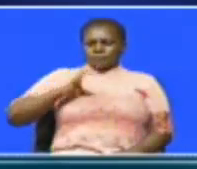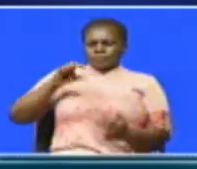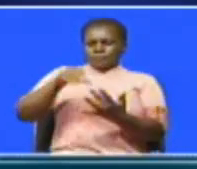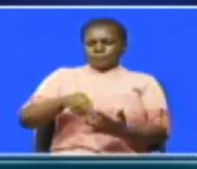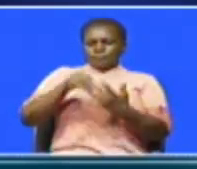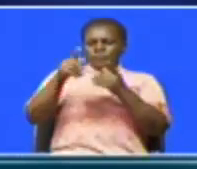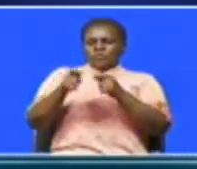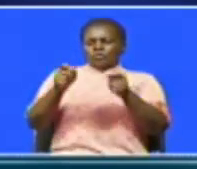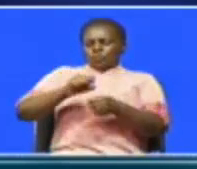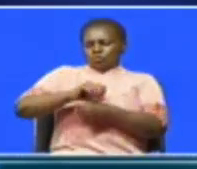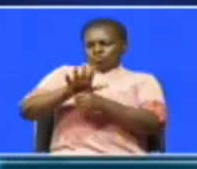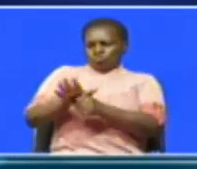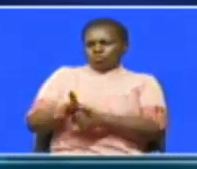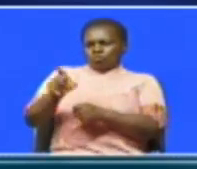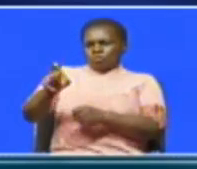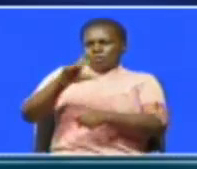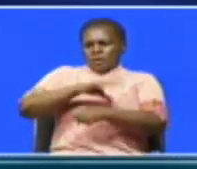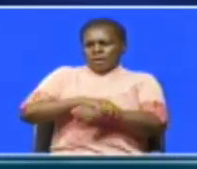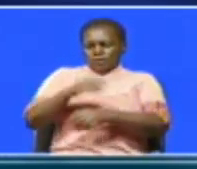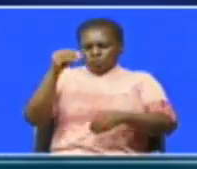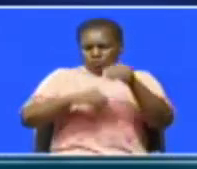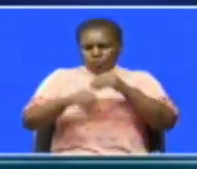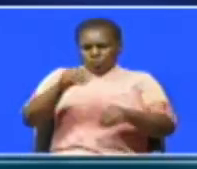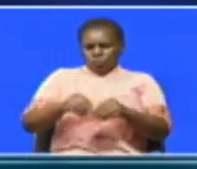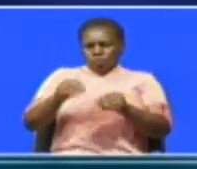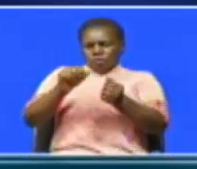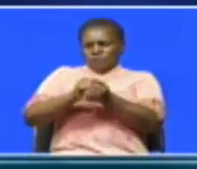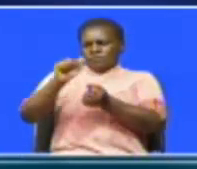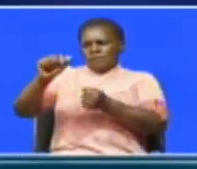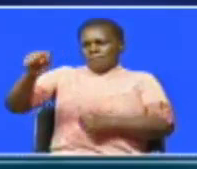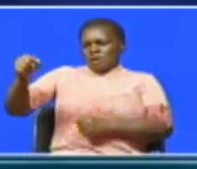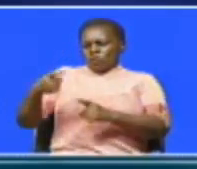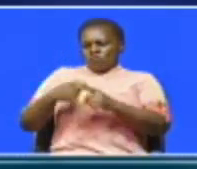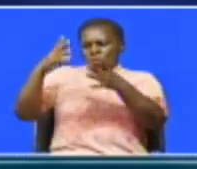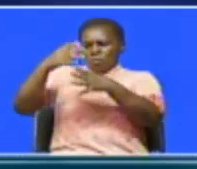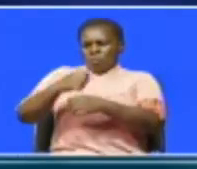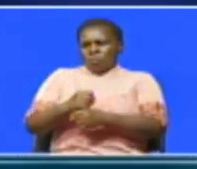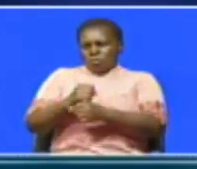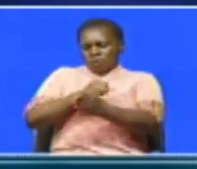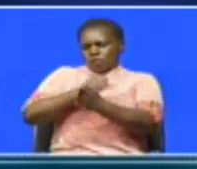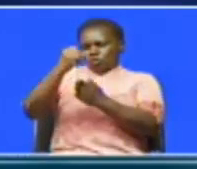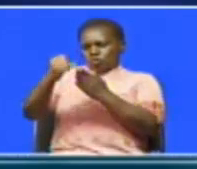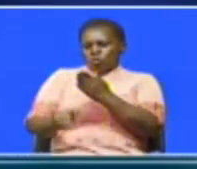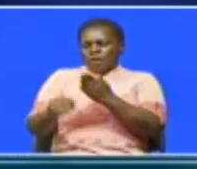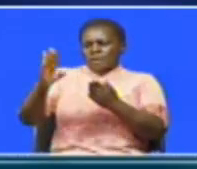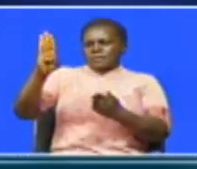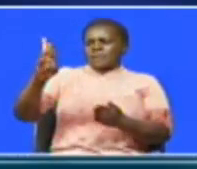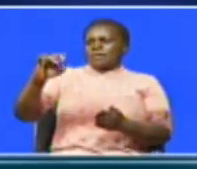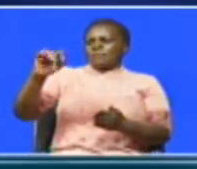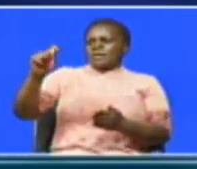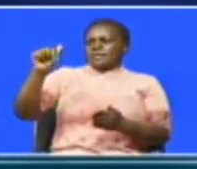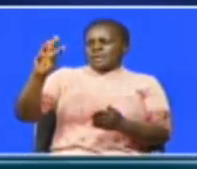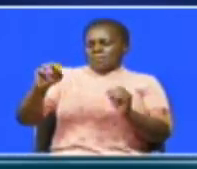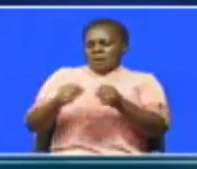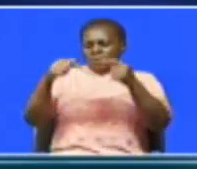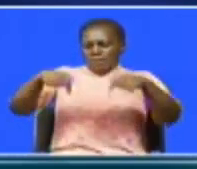Bili makali ya homa ya korona hii leo imepokea mchango wa shilingi milioni 15 kutoka kwa kampuni ya bima ya Britam. Katika hafla iliyofanyika